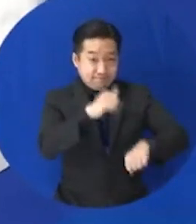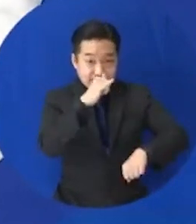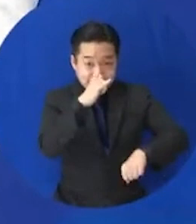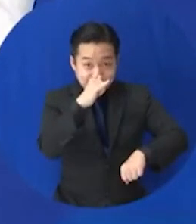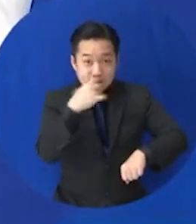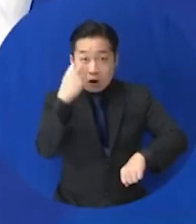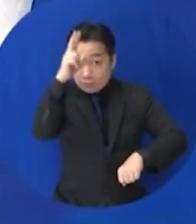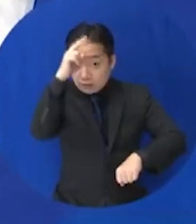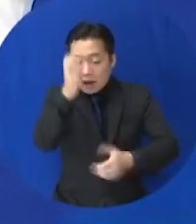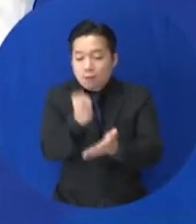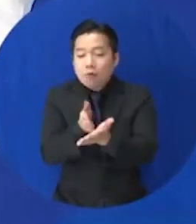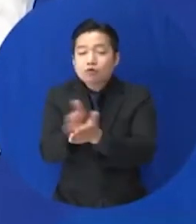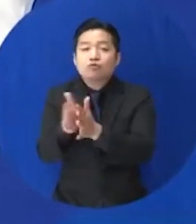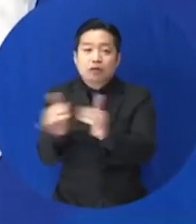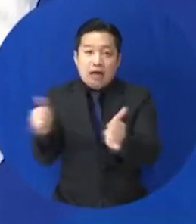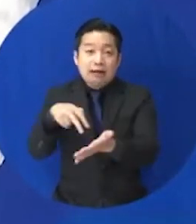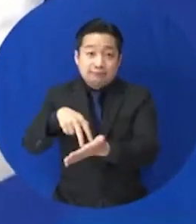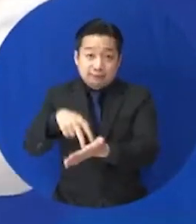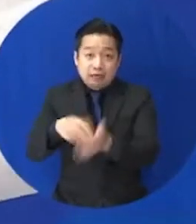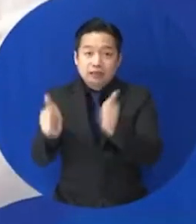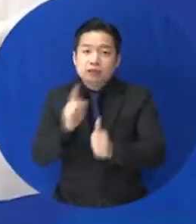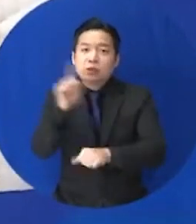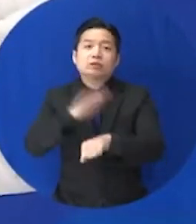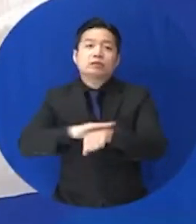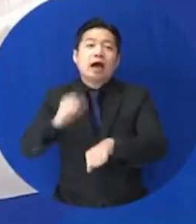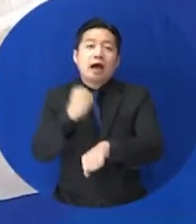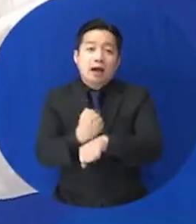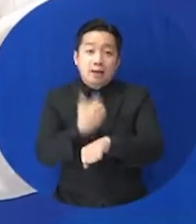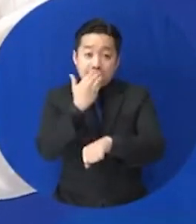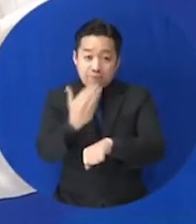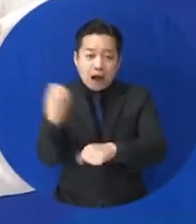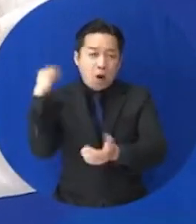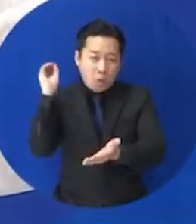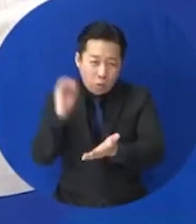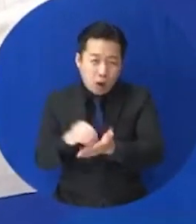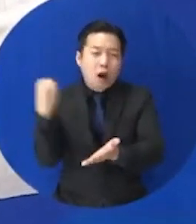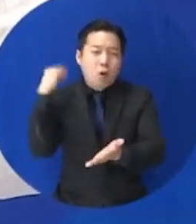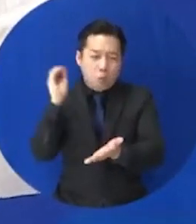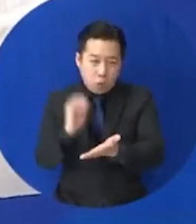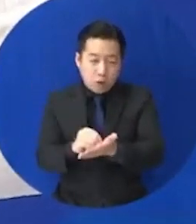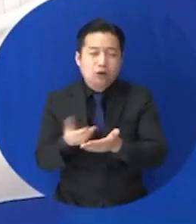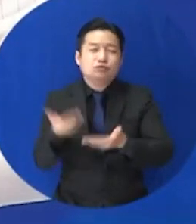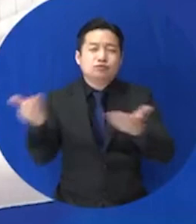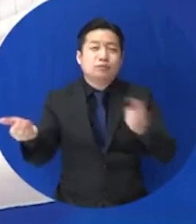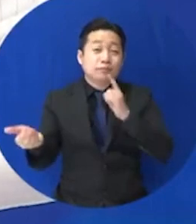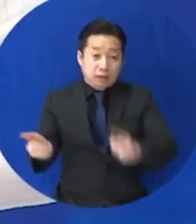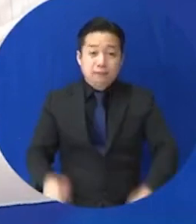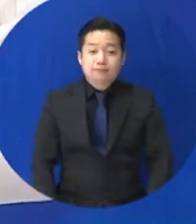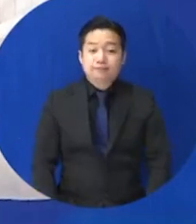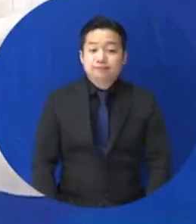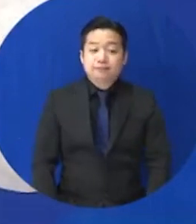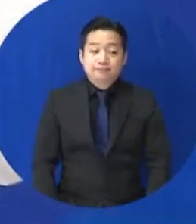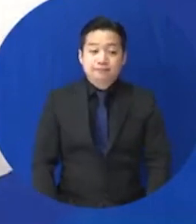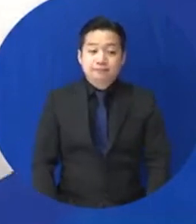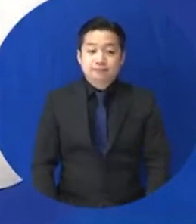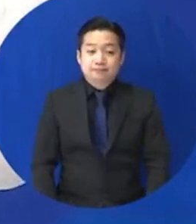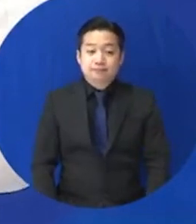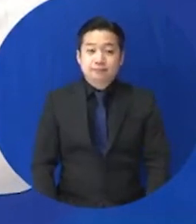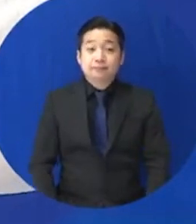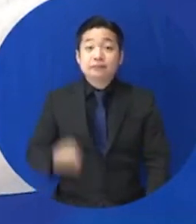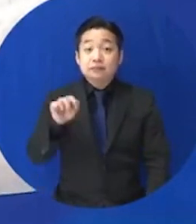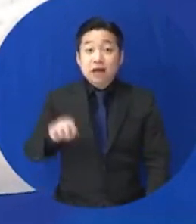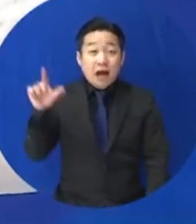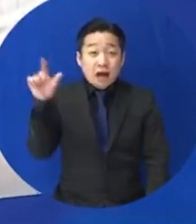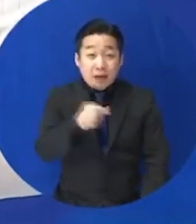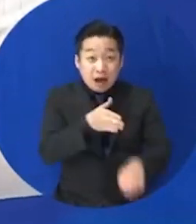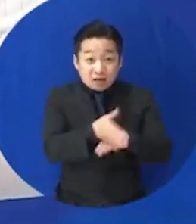법률 전문가로서 기소 전문가로서 제대로 할 수 있도록 제자리 돌려놓자 하는 것이니까요. 제가 그 속도